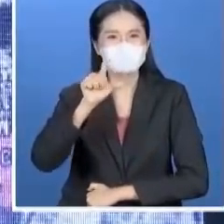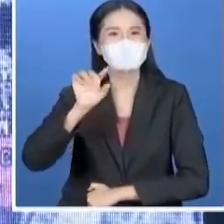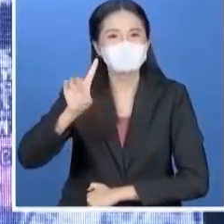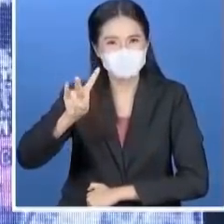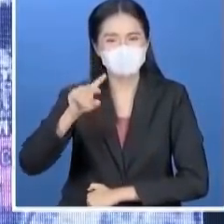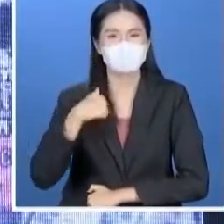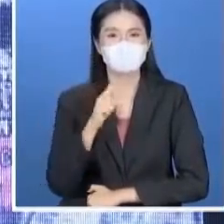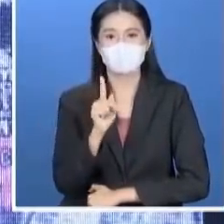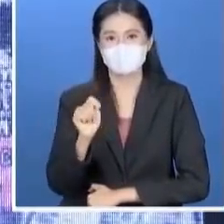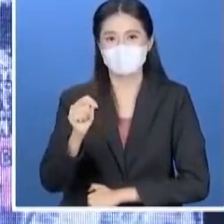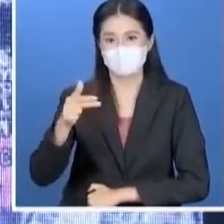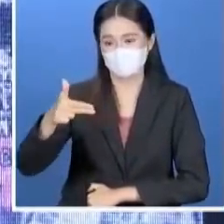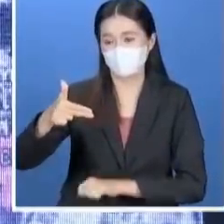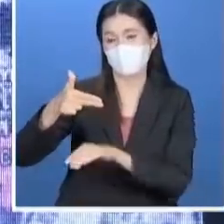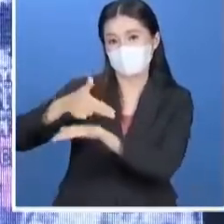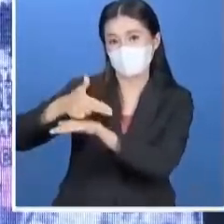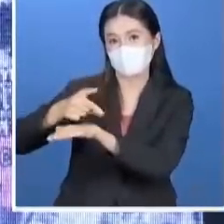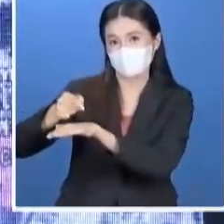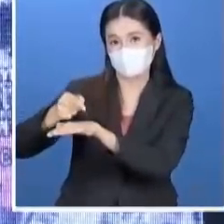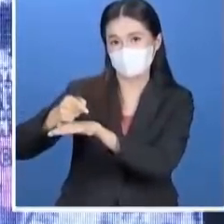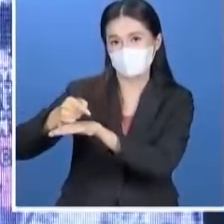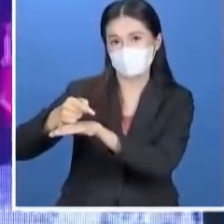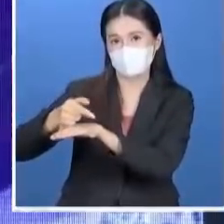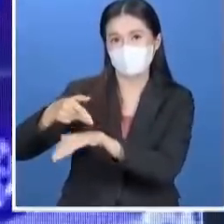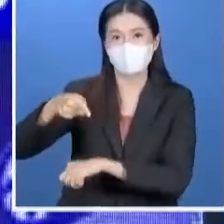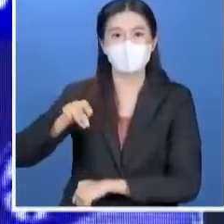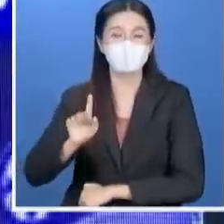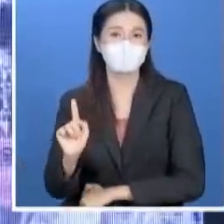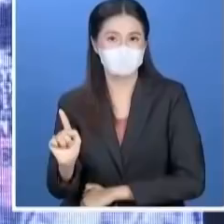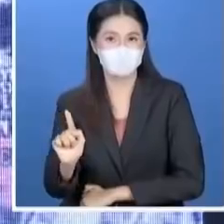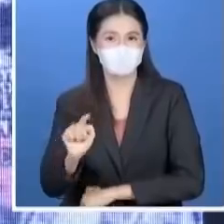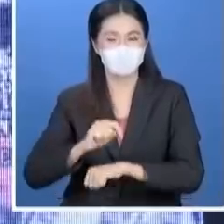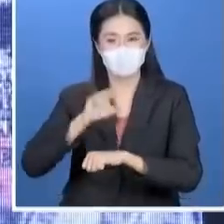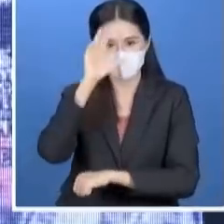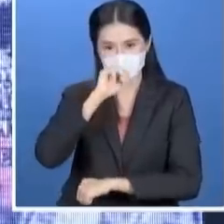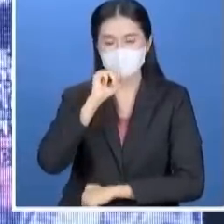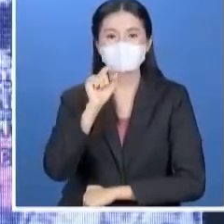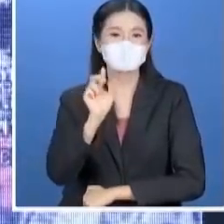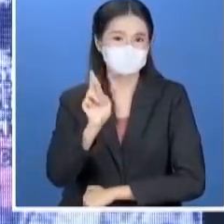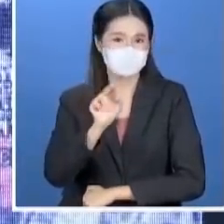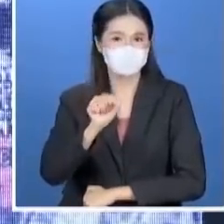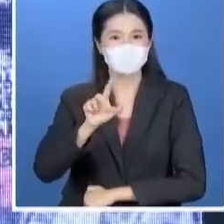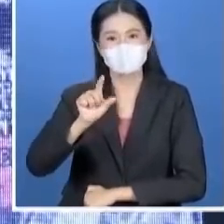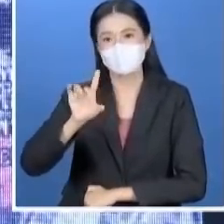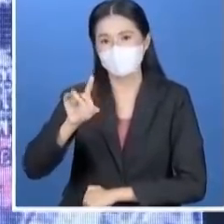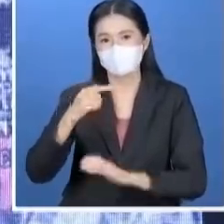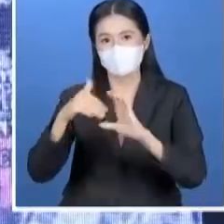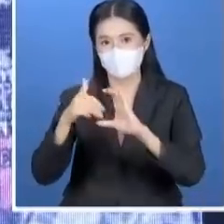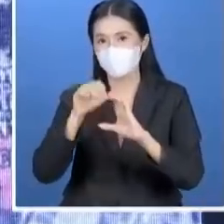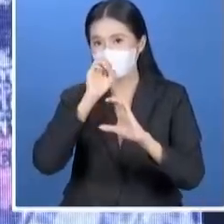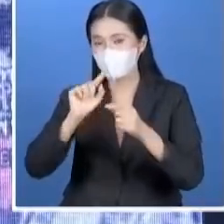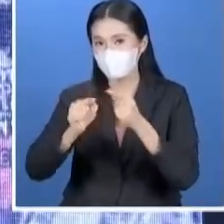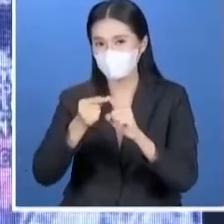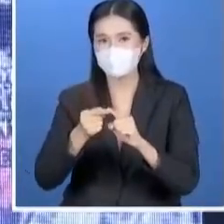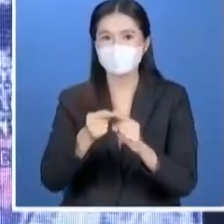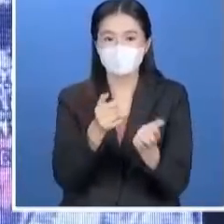ติกได้ผ่านกล้องวงจรปิดภายในซอยพิบูลสงคราม1จากนั้นเวลาเที่ยงคืน 28 นาทีกระติกได้ส่งข้อความหาเพื่อนคนหนึ่ง